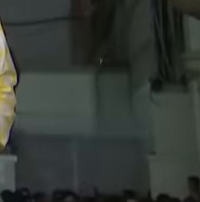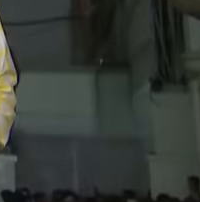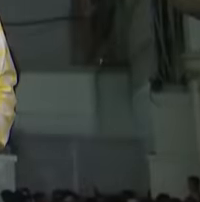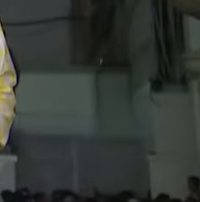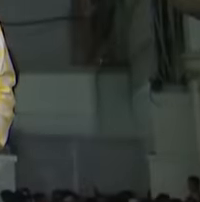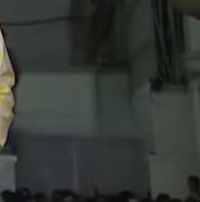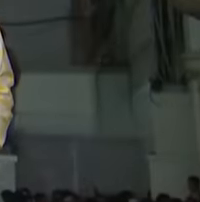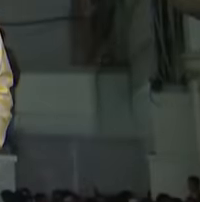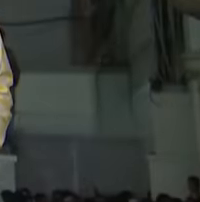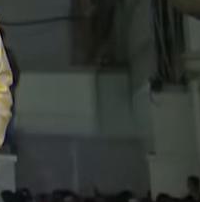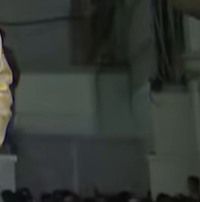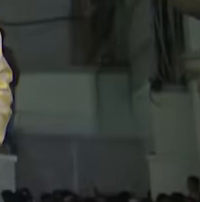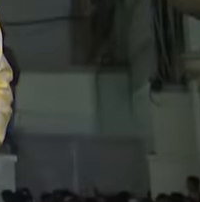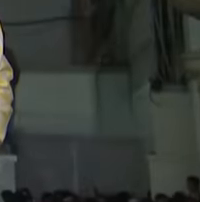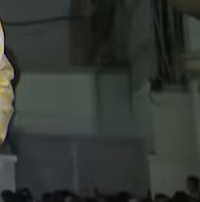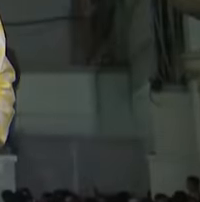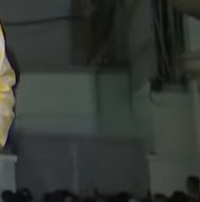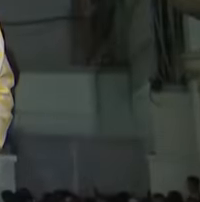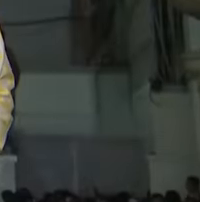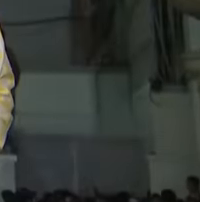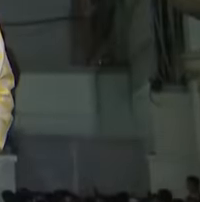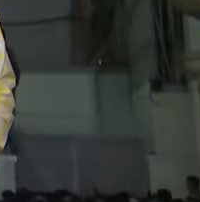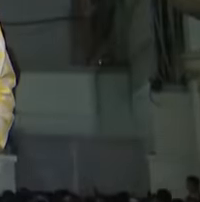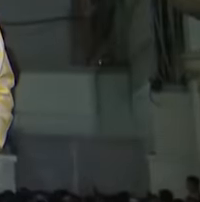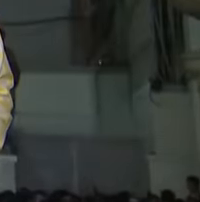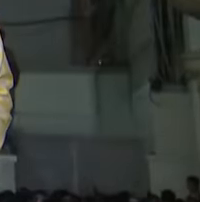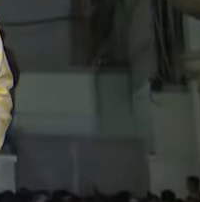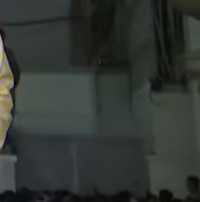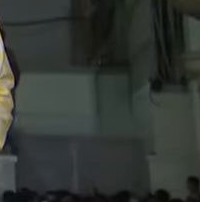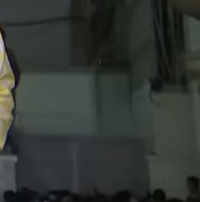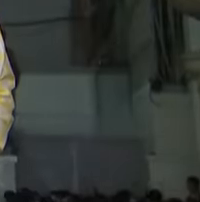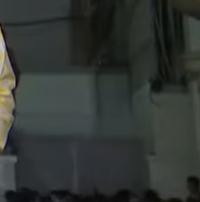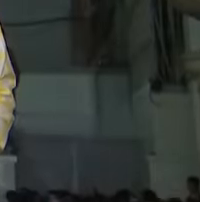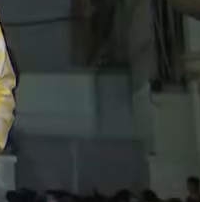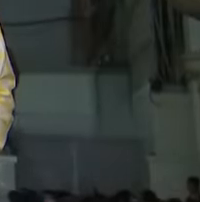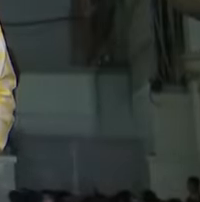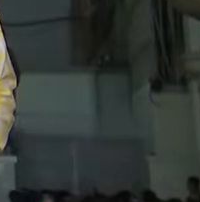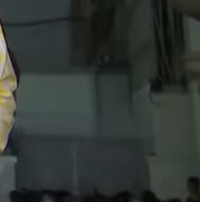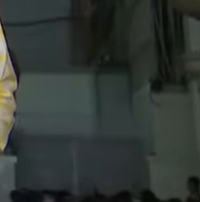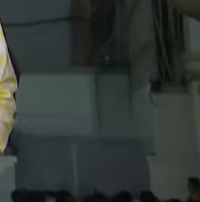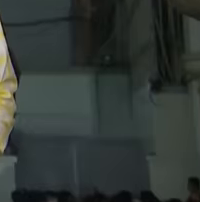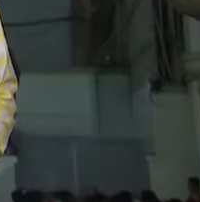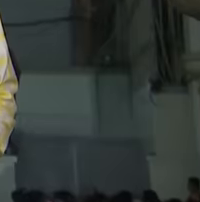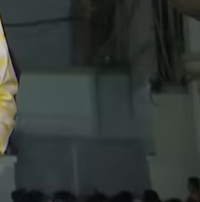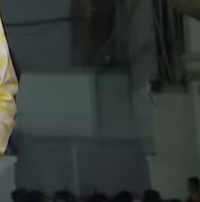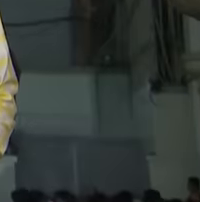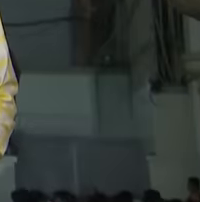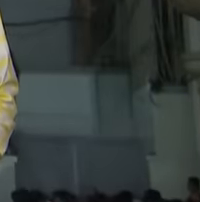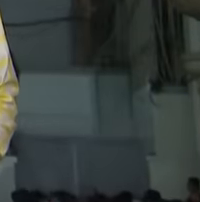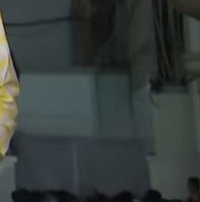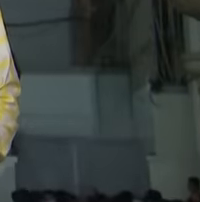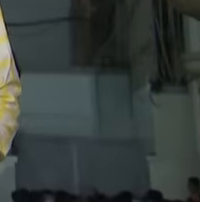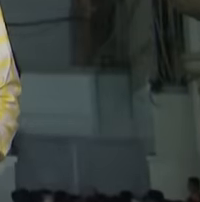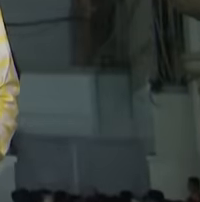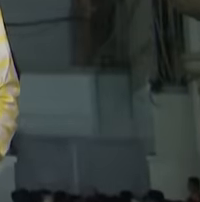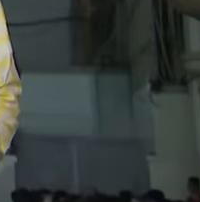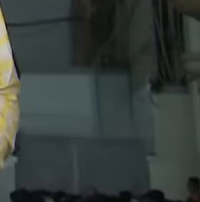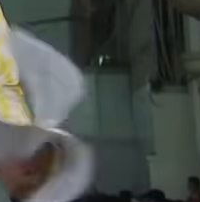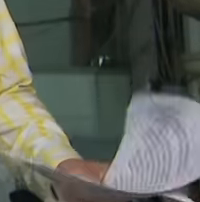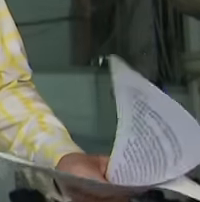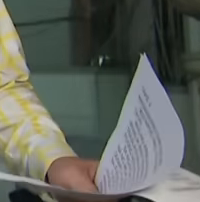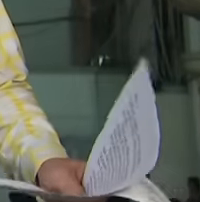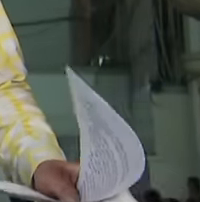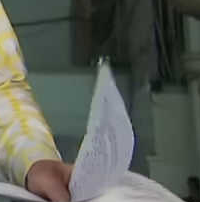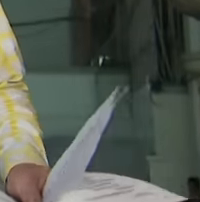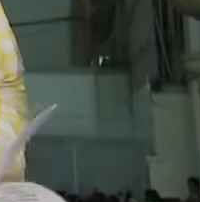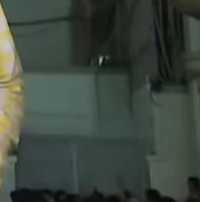Samantala, mabilis po naging usad ng andas ng poong Nazareno na ngayon nasa kay Quezon Boulevard na. Yan po ay